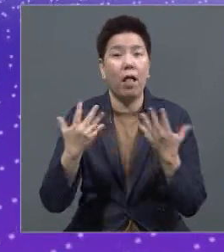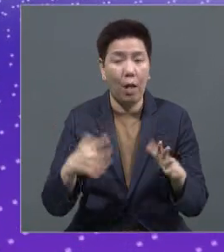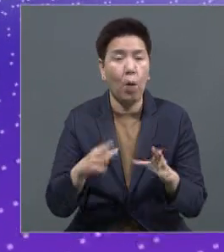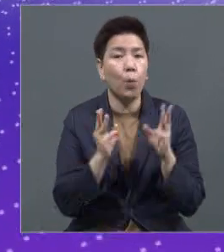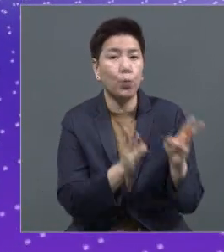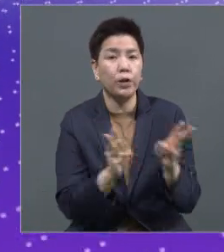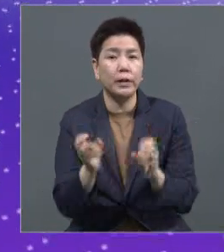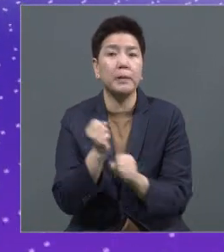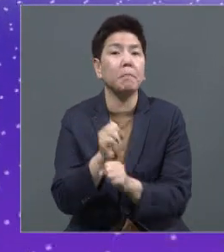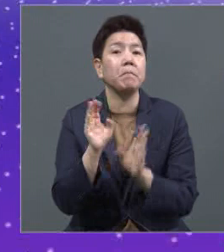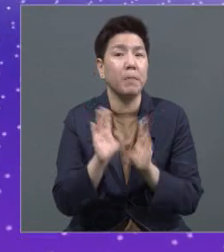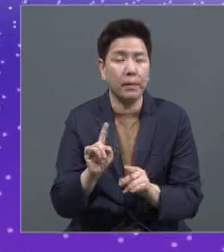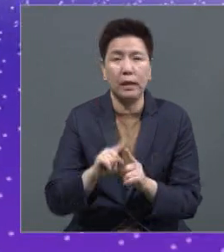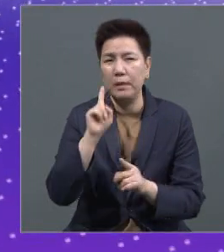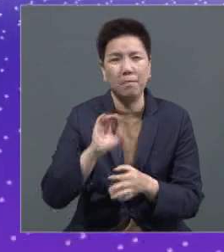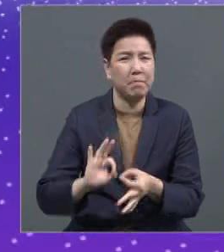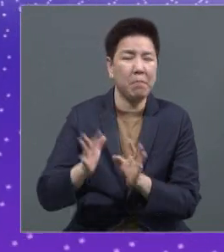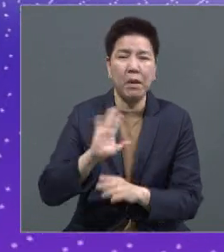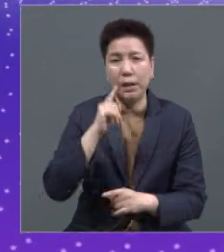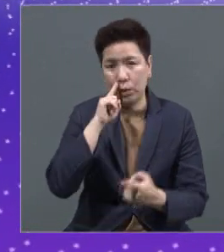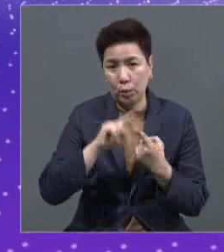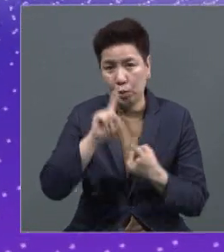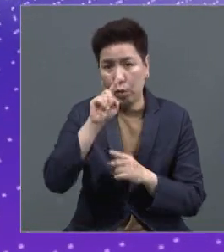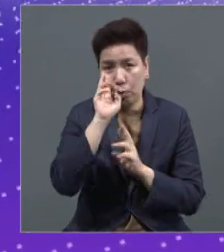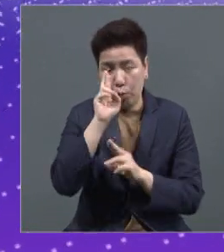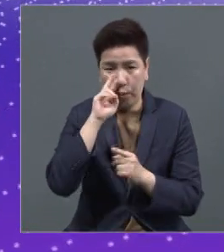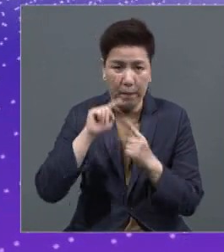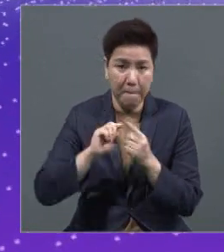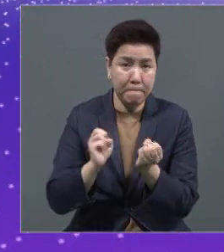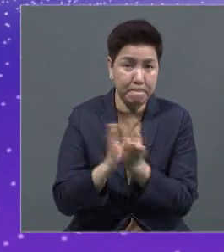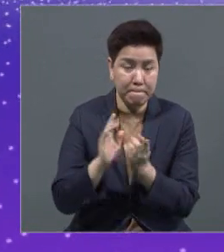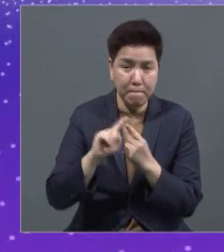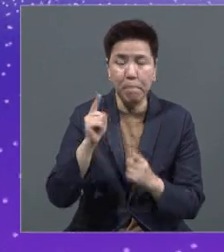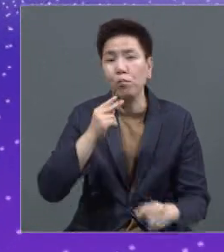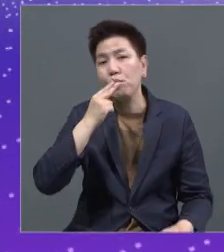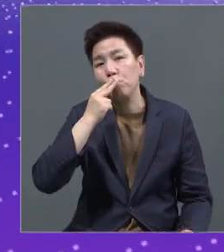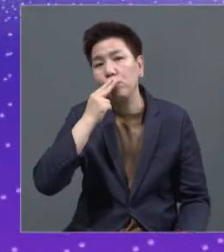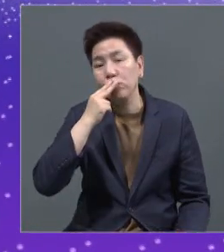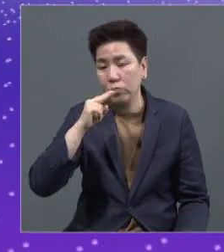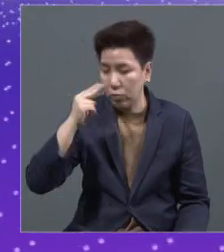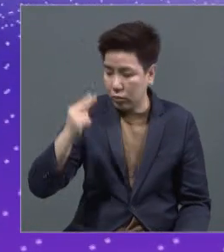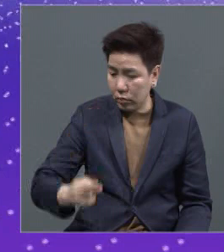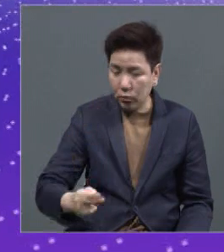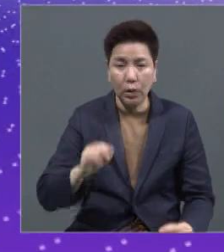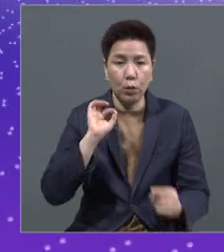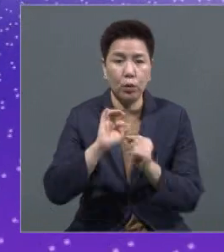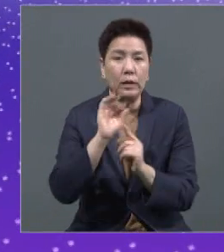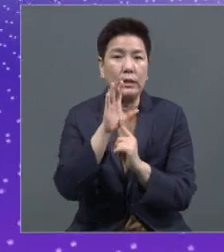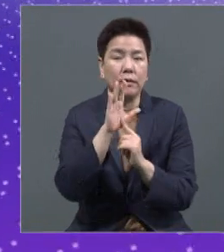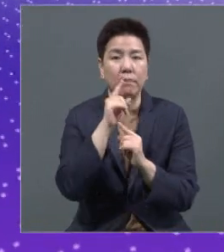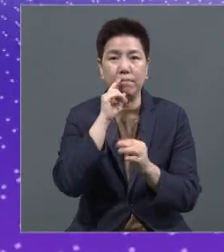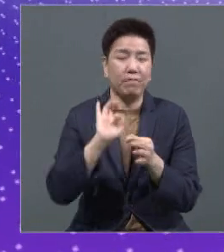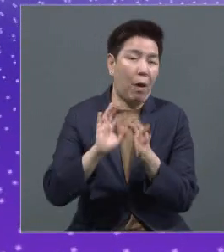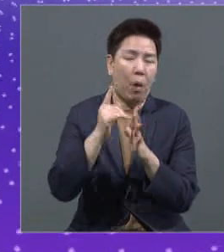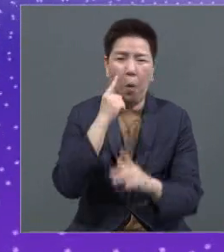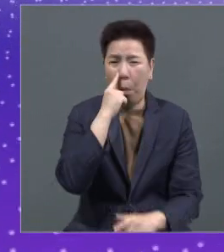ทำยังไงแต่ดีที่สุดคืออย่าให้มันเกิดเพราะฉะนั้นต้องระวังตัวต้นเหตุเช่นก้นบุหรี่การจุดธูปจุดเทียนนี่วอดมา